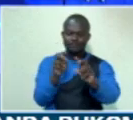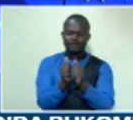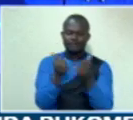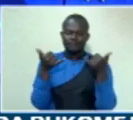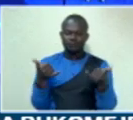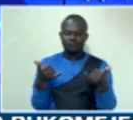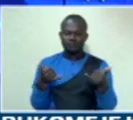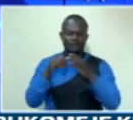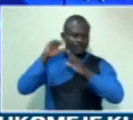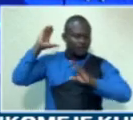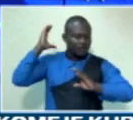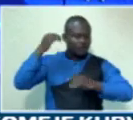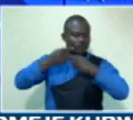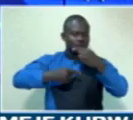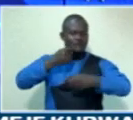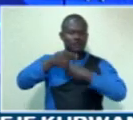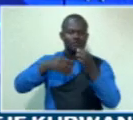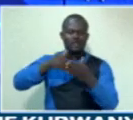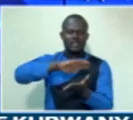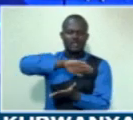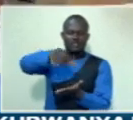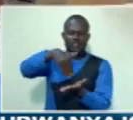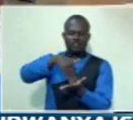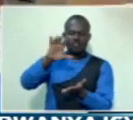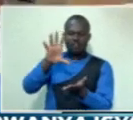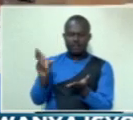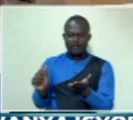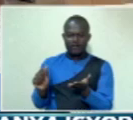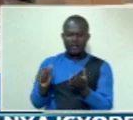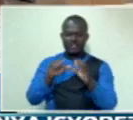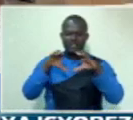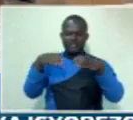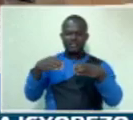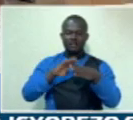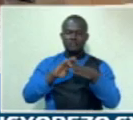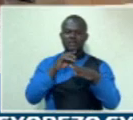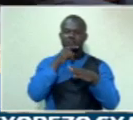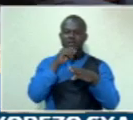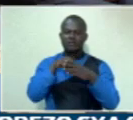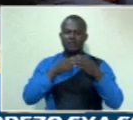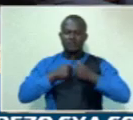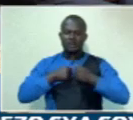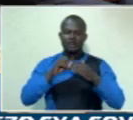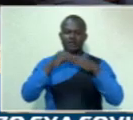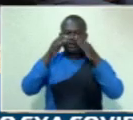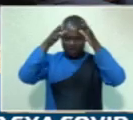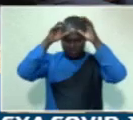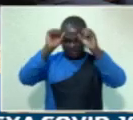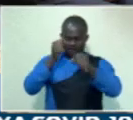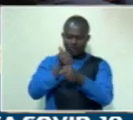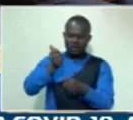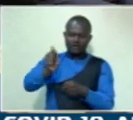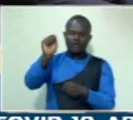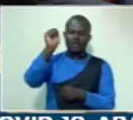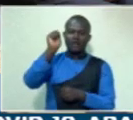tukaba yamakuru tuyakomereje muri Centrafrica ishoramari itsinda ry'abashoramari bo mu Rwanda riyobowe na president w'urugaga